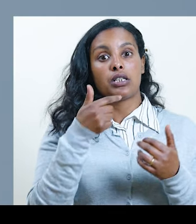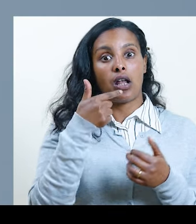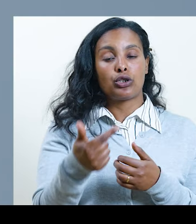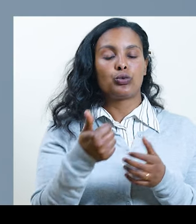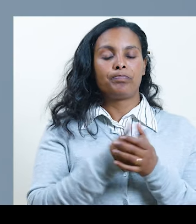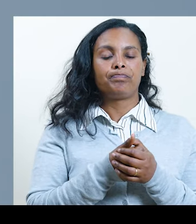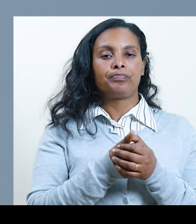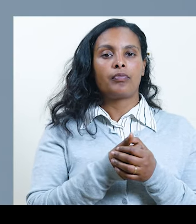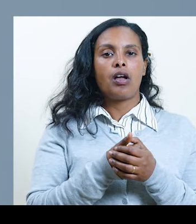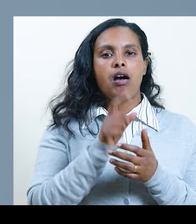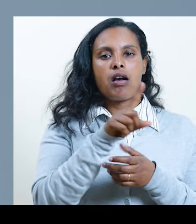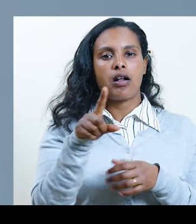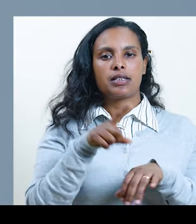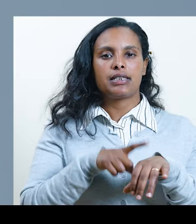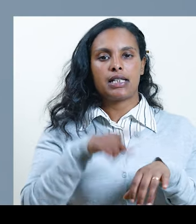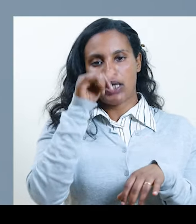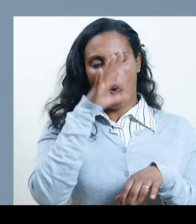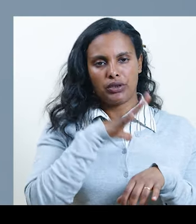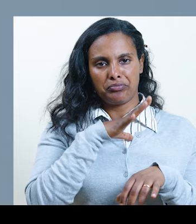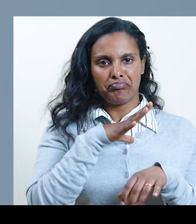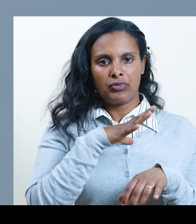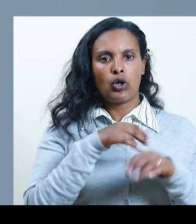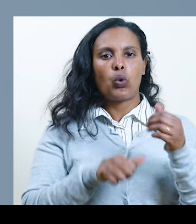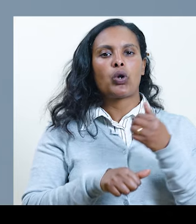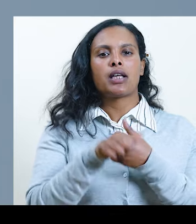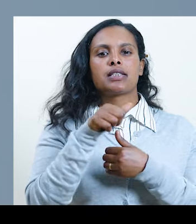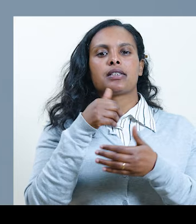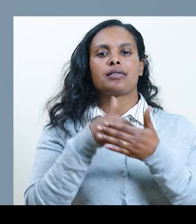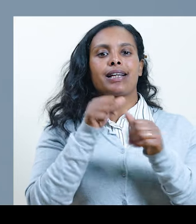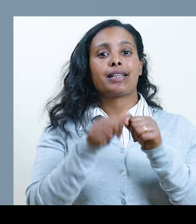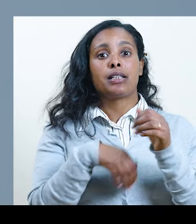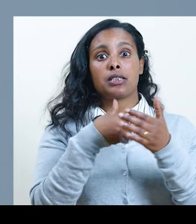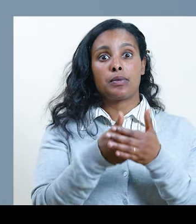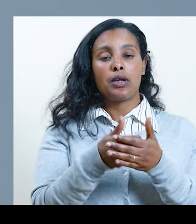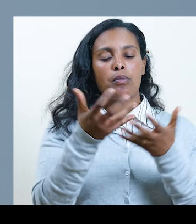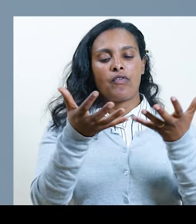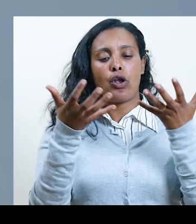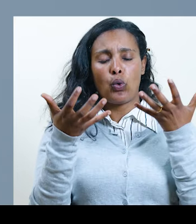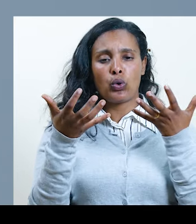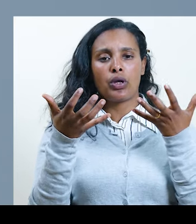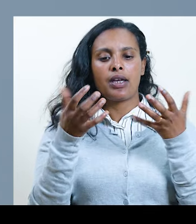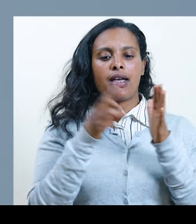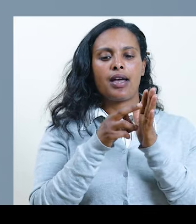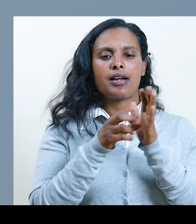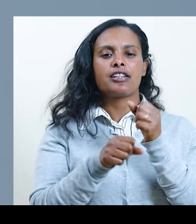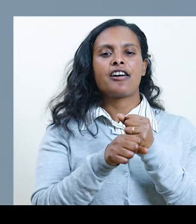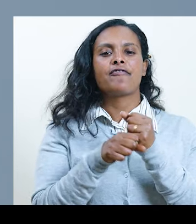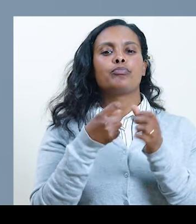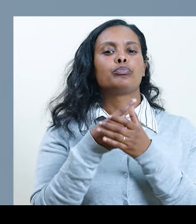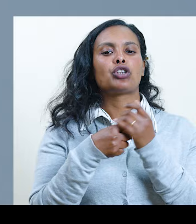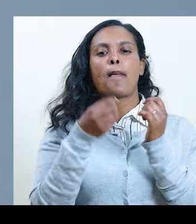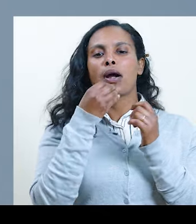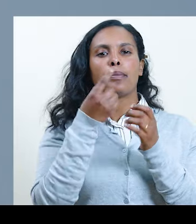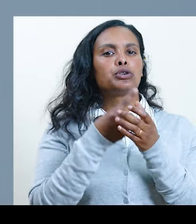እንዳልሽው አንዳንድ ጊዜ ሰዎች ጉዳት ሲደርስባቸው ጥቃት ሲደርስባቸው የሚፈልጉት የህግ ድጋፍ